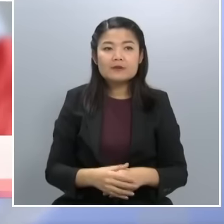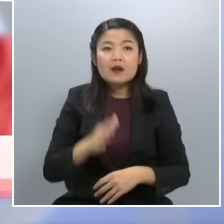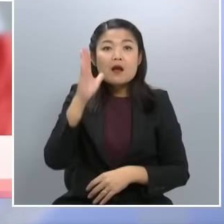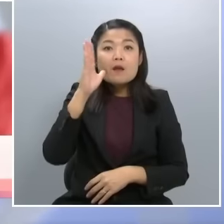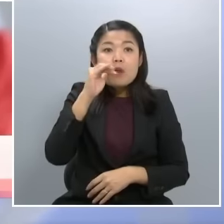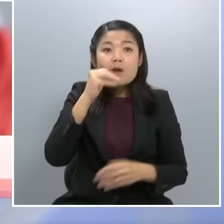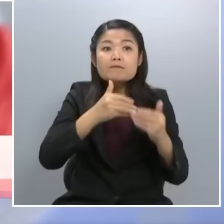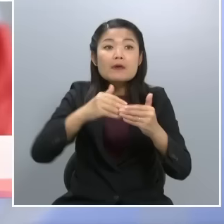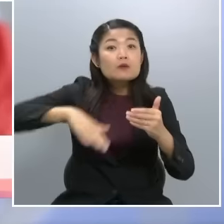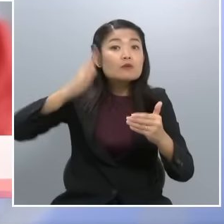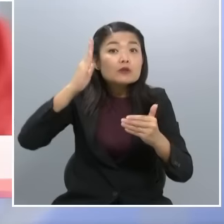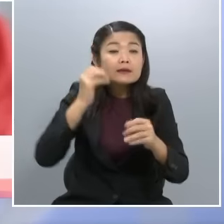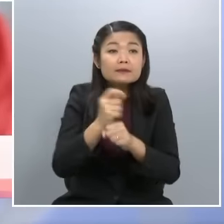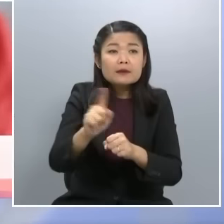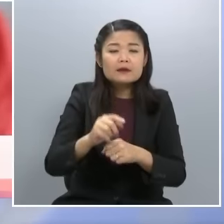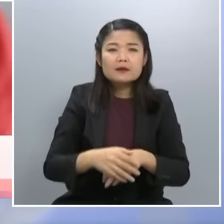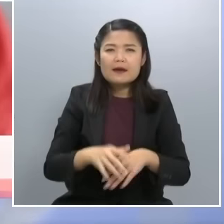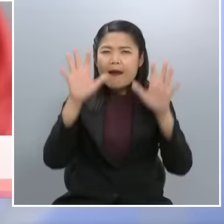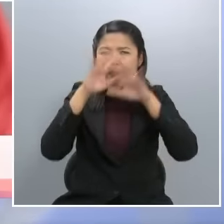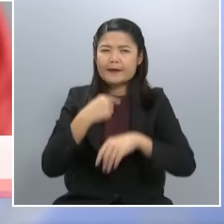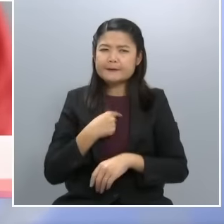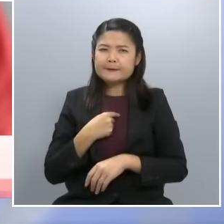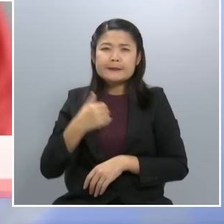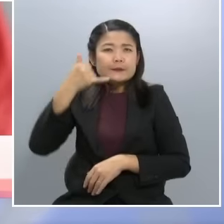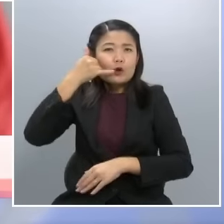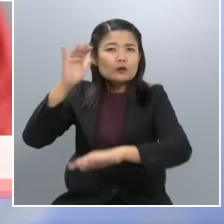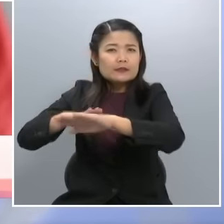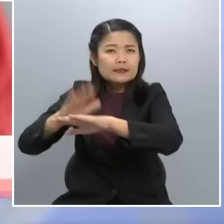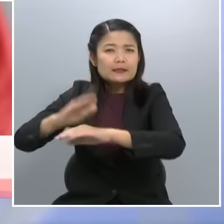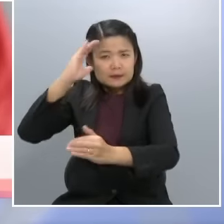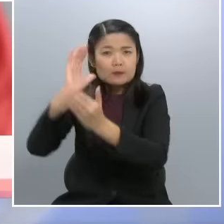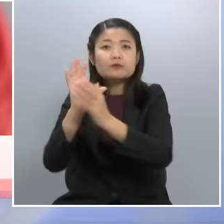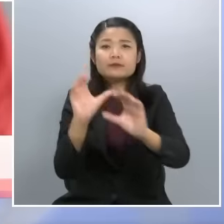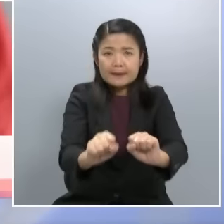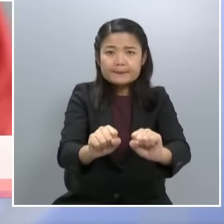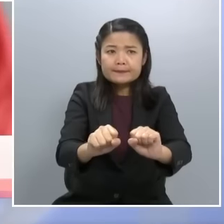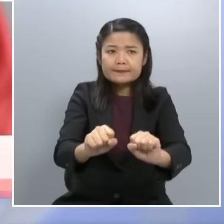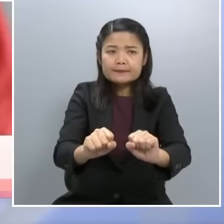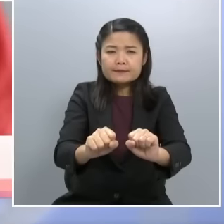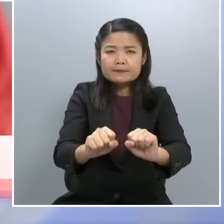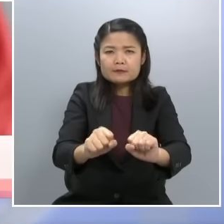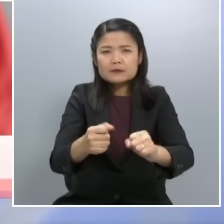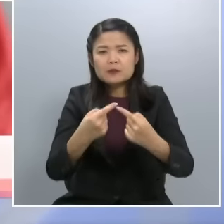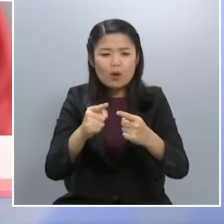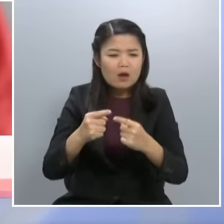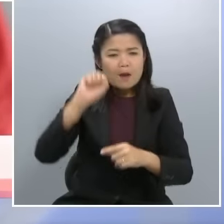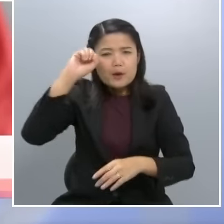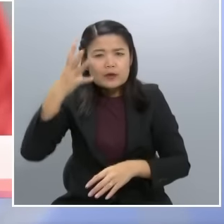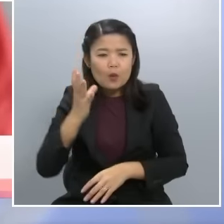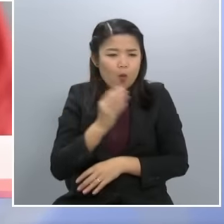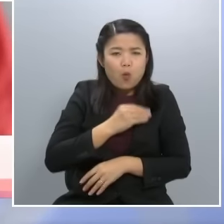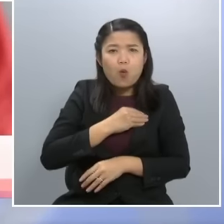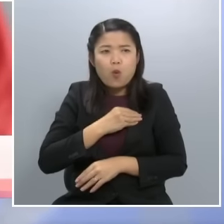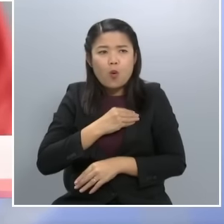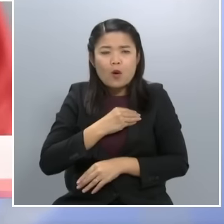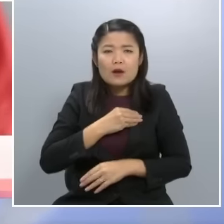กับเบ้างช็อกครับจากบ้านเมืองคือผมจะโทรให้ตำรวจเข้ามาจับใช่เพราะครับเราไม่เข้าใจตรงนั้นด้วยก็คว่าเราบางีเราก็มี